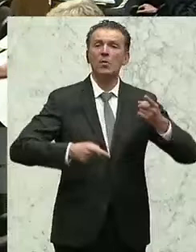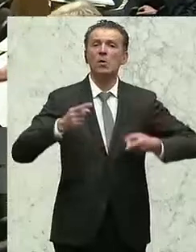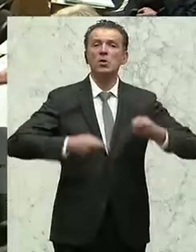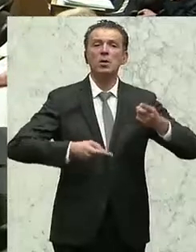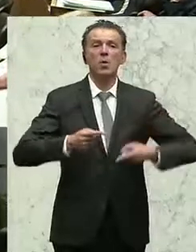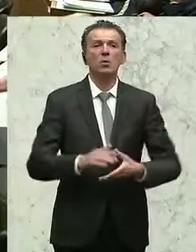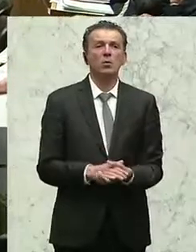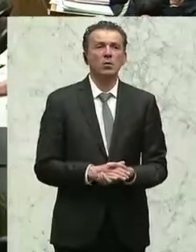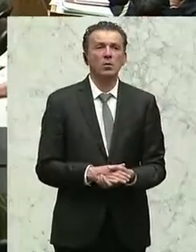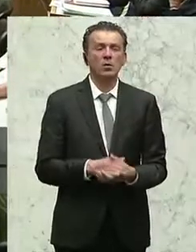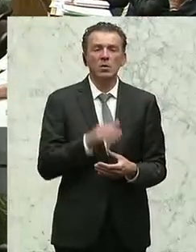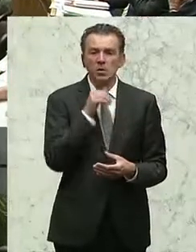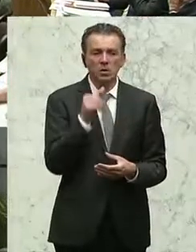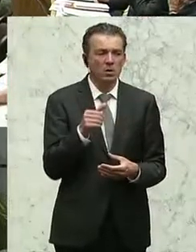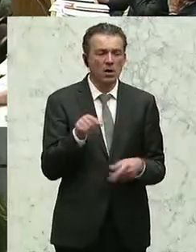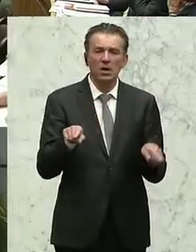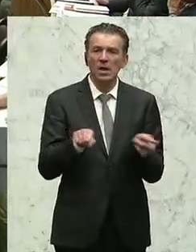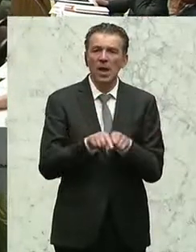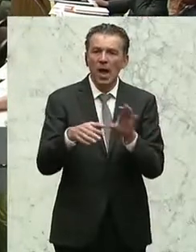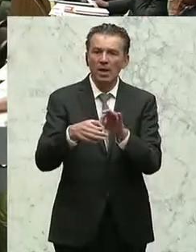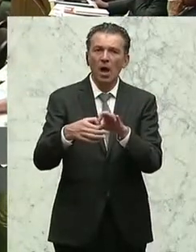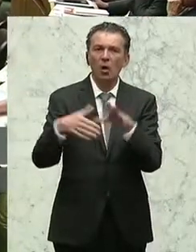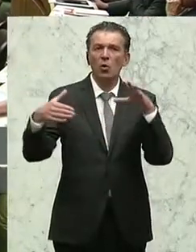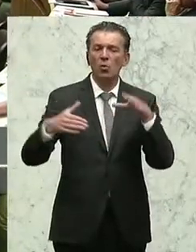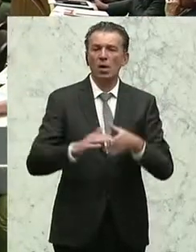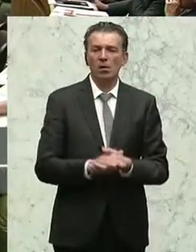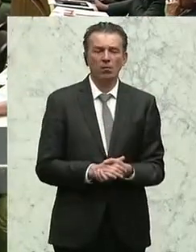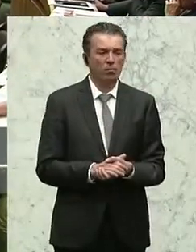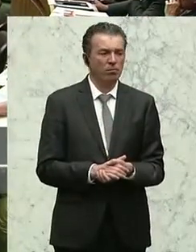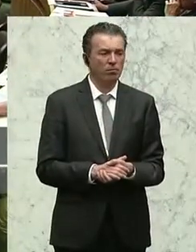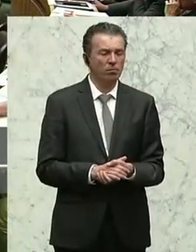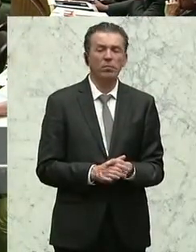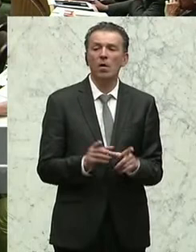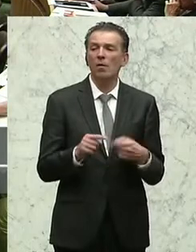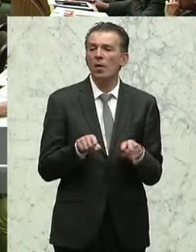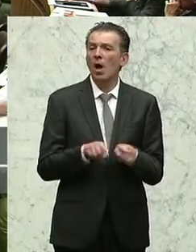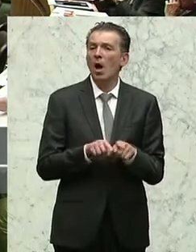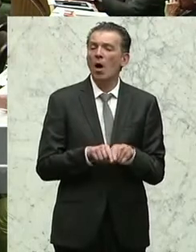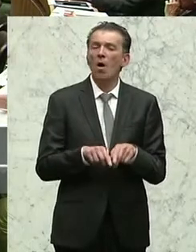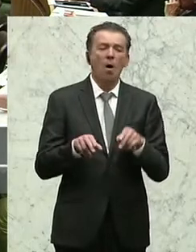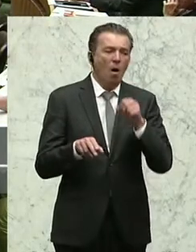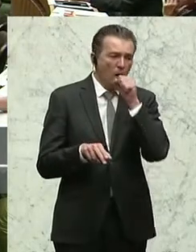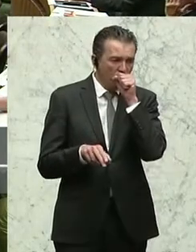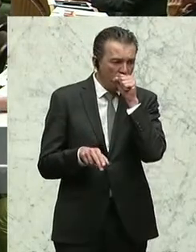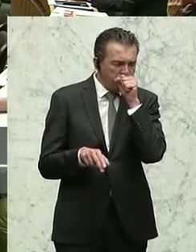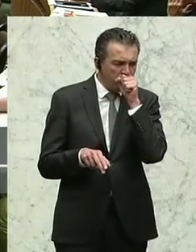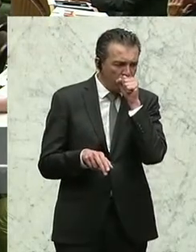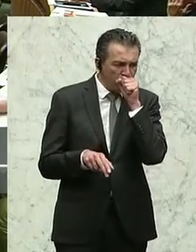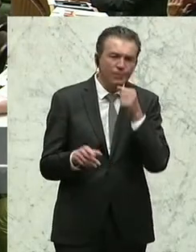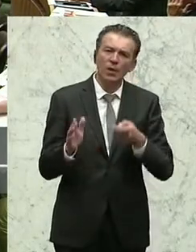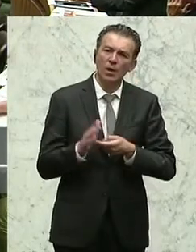Selbstbestimmung nicht Autonomie gleichzusetzen ist. Wir haben diesbezüglich auch